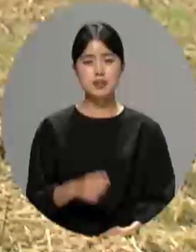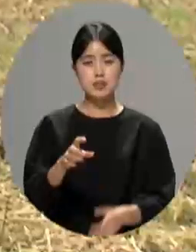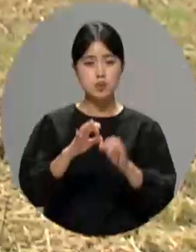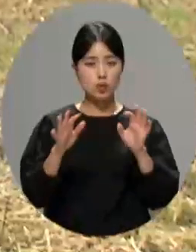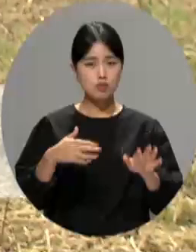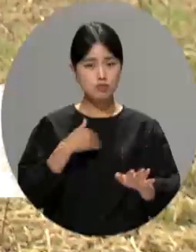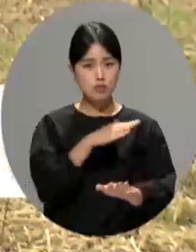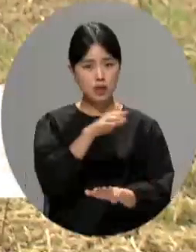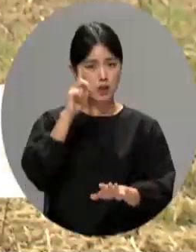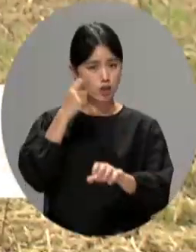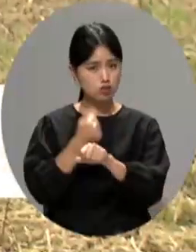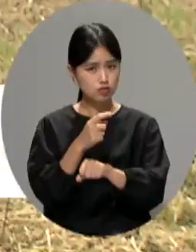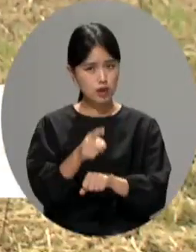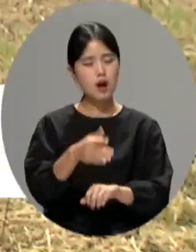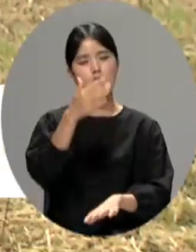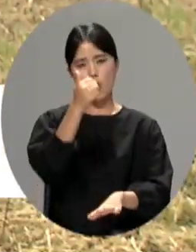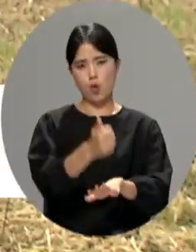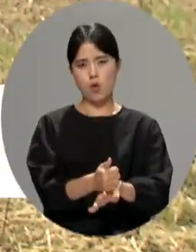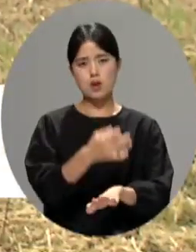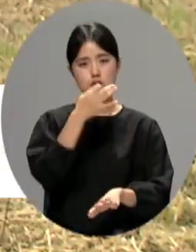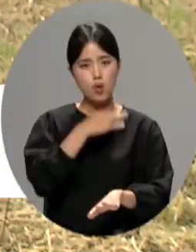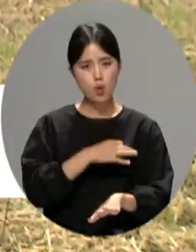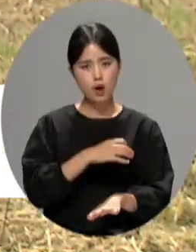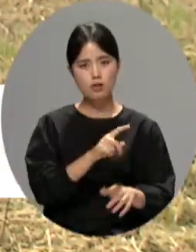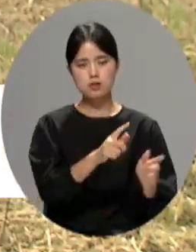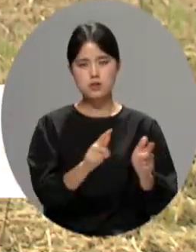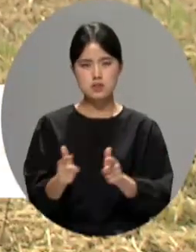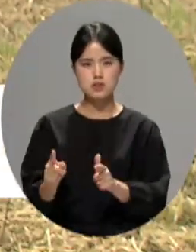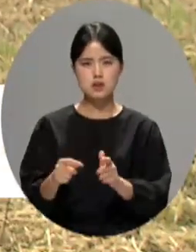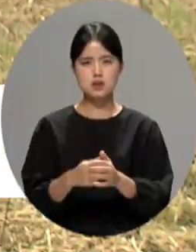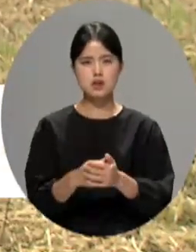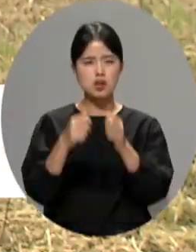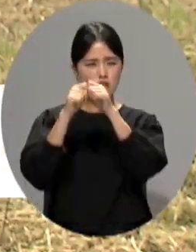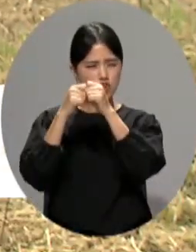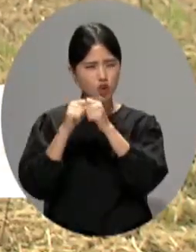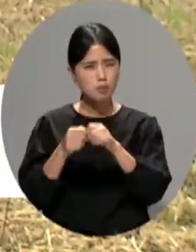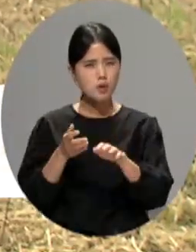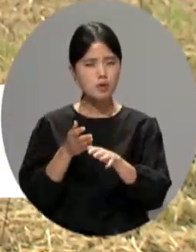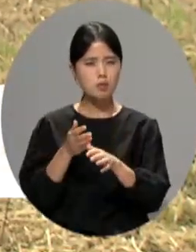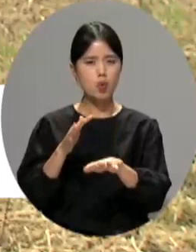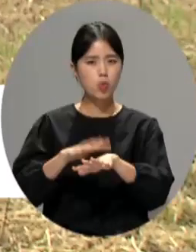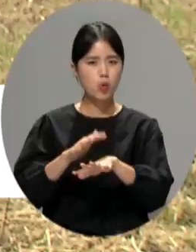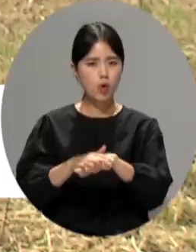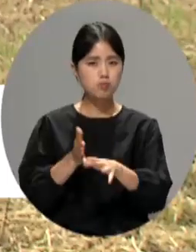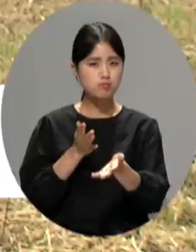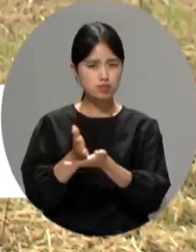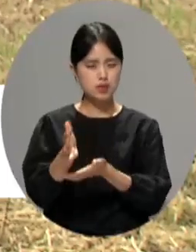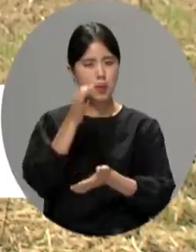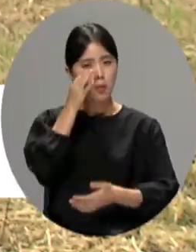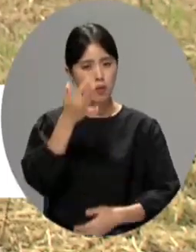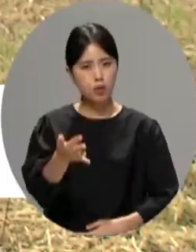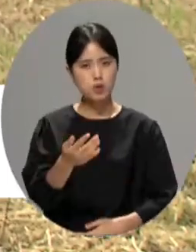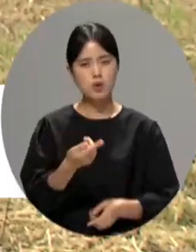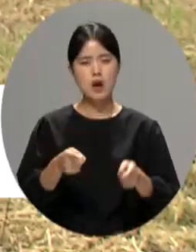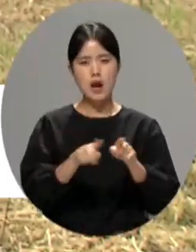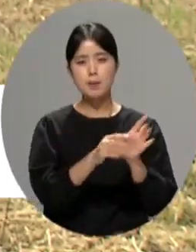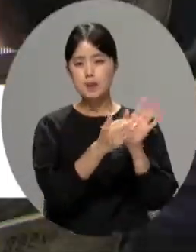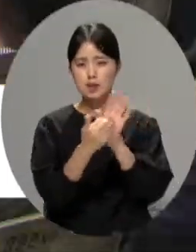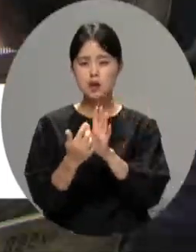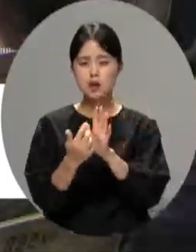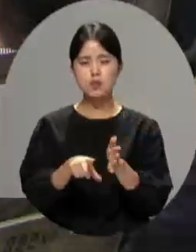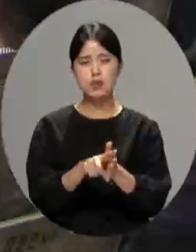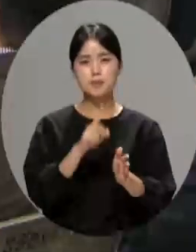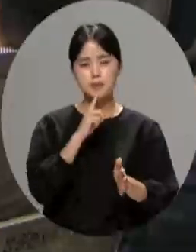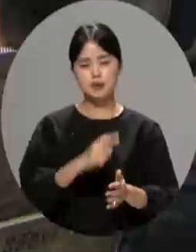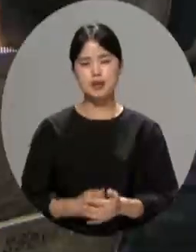연구한 연구 산과 라든가 이런거를 우리 정밀 농업 분야의 보여드리고 아 공동 대응하기 위한 이런